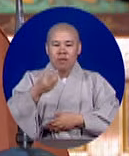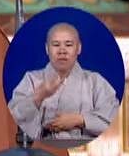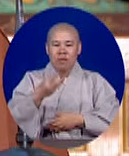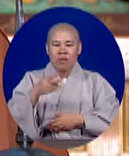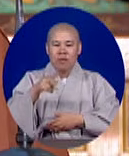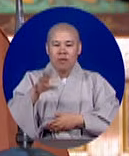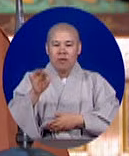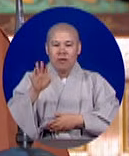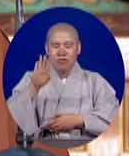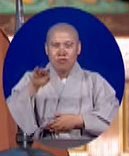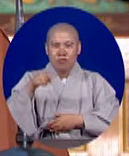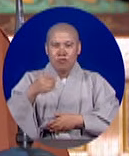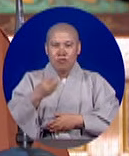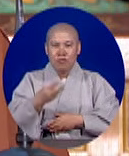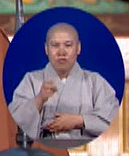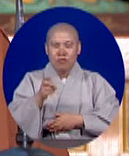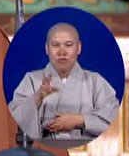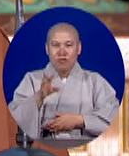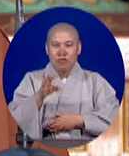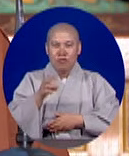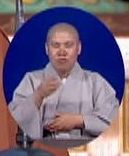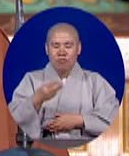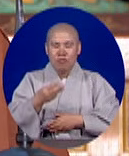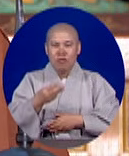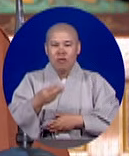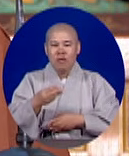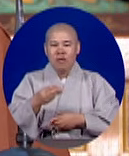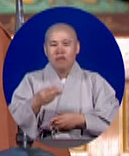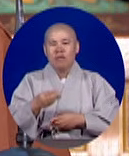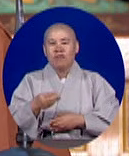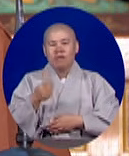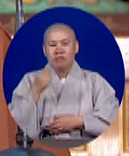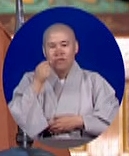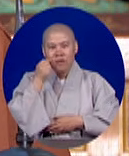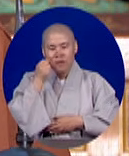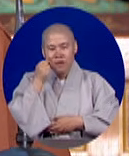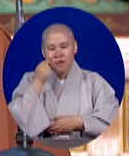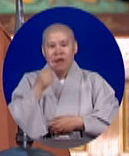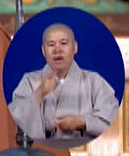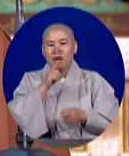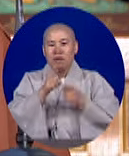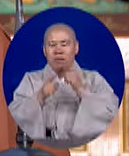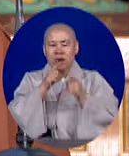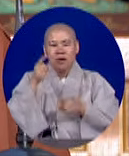왜냐하면 심원 자체가 생각과 말 자체가 생멸이기 때문에